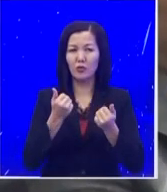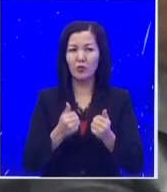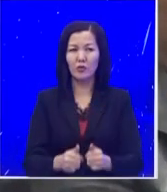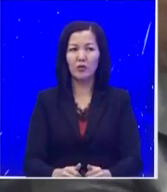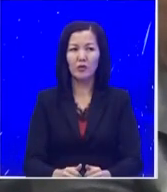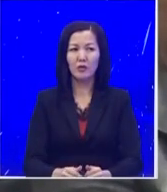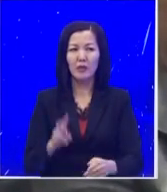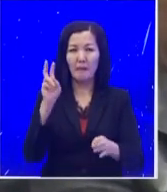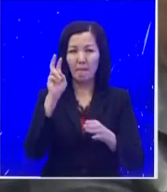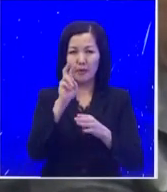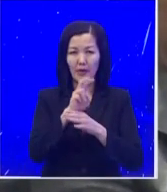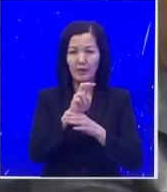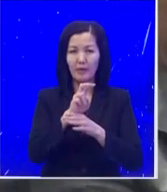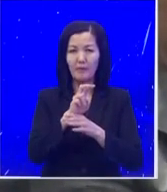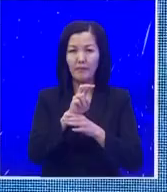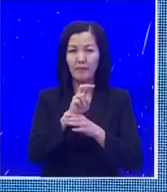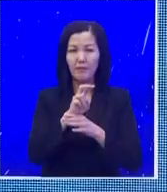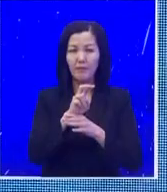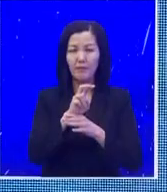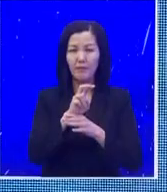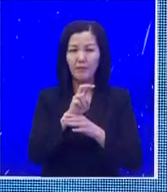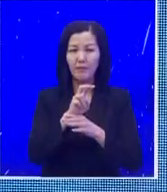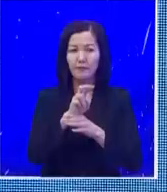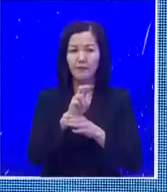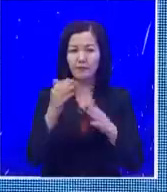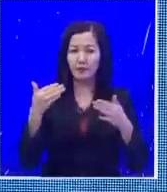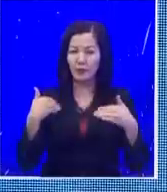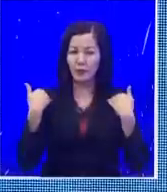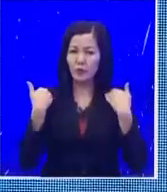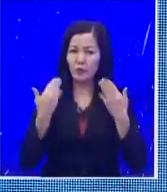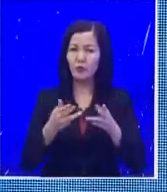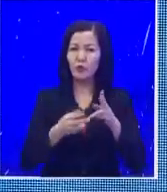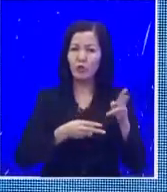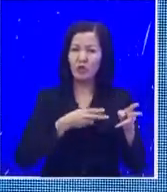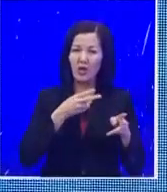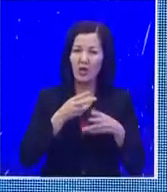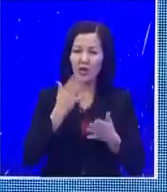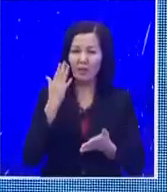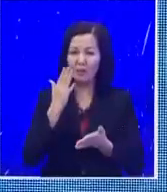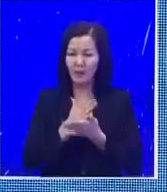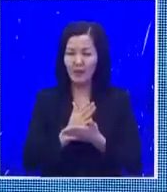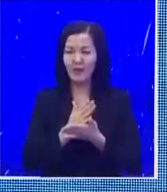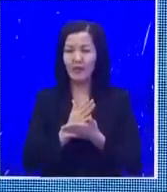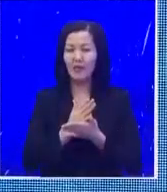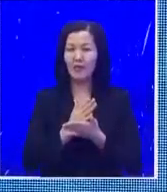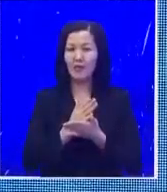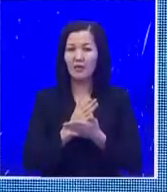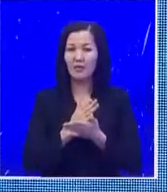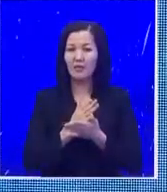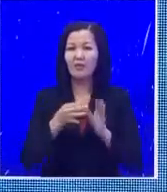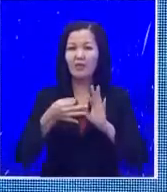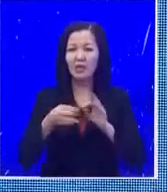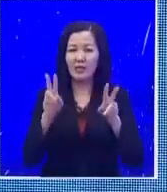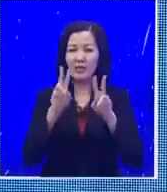Барып, именно, раз тем более это ұсыныс и сұрақ менің есебімде қойылып атыр, соның бәрін